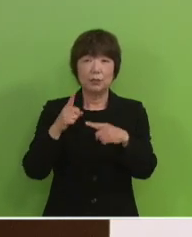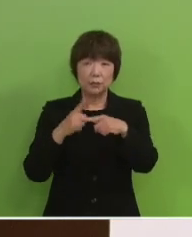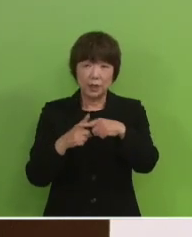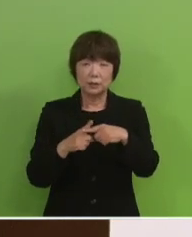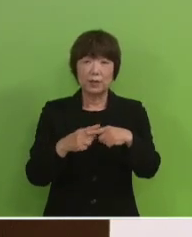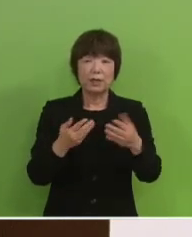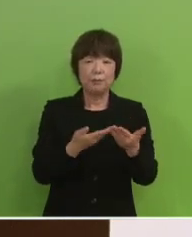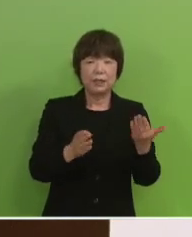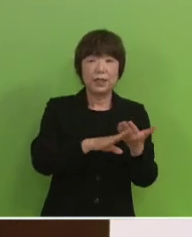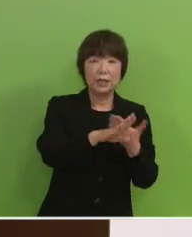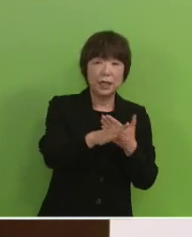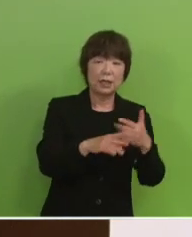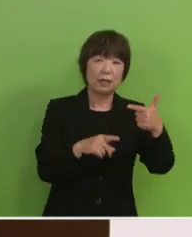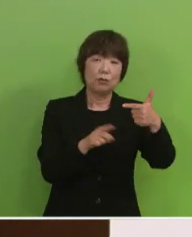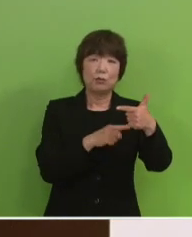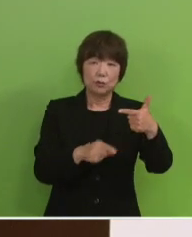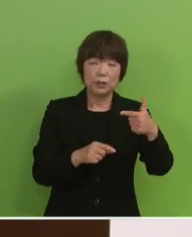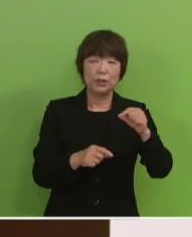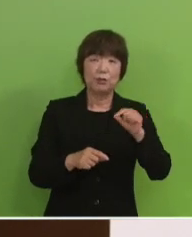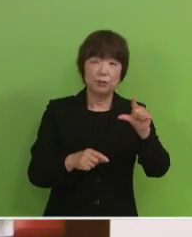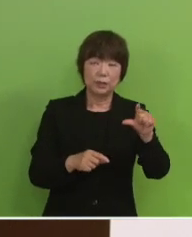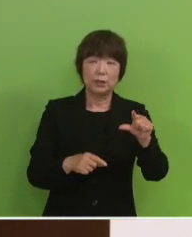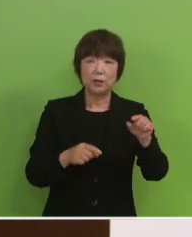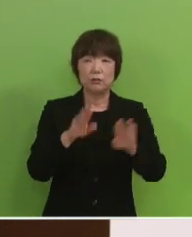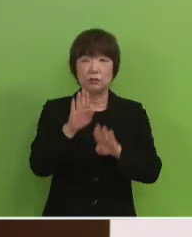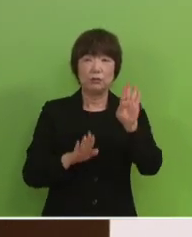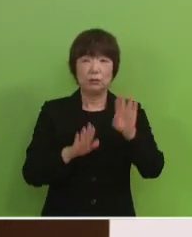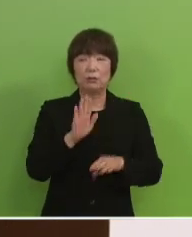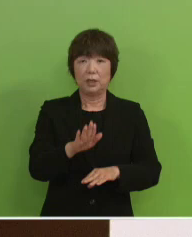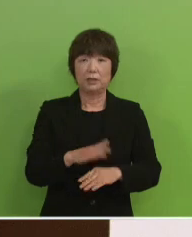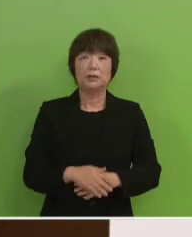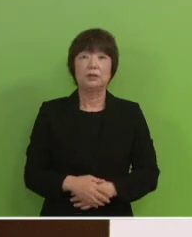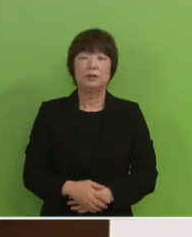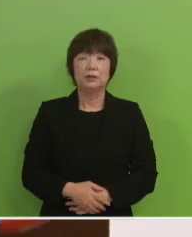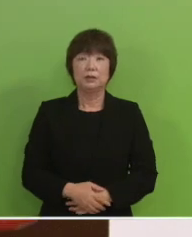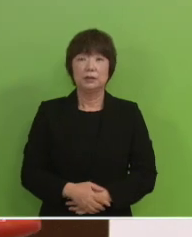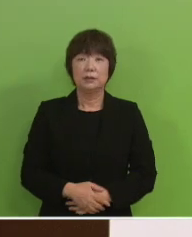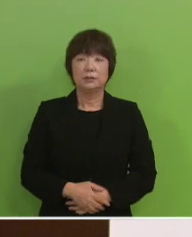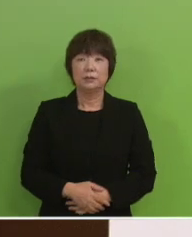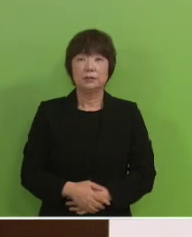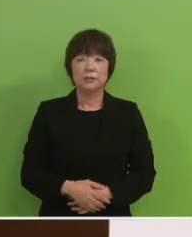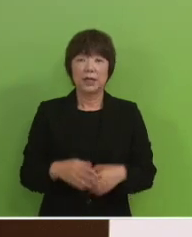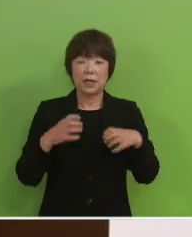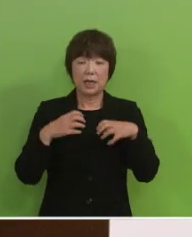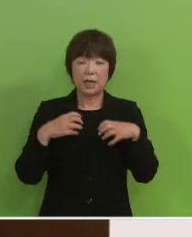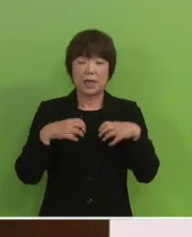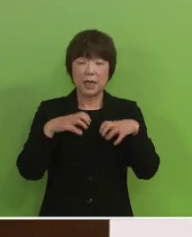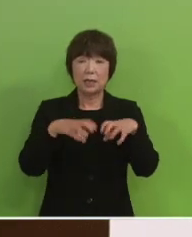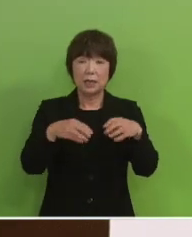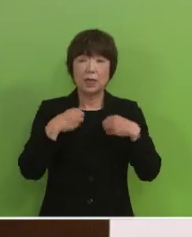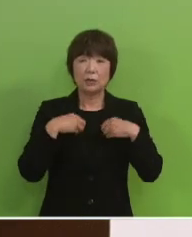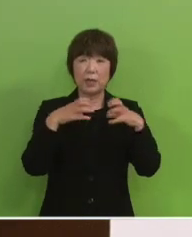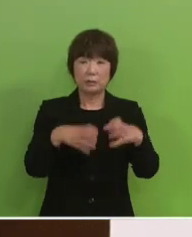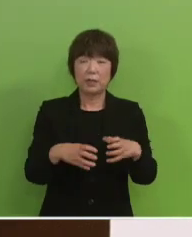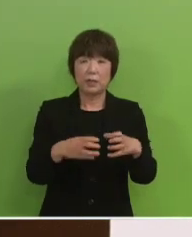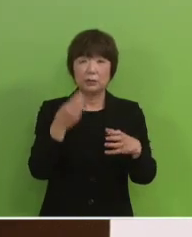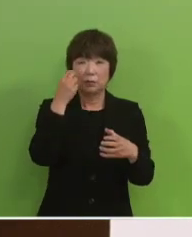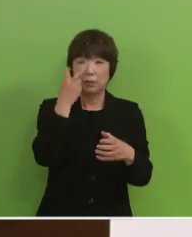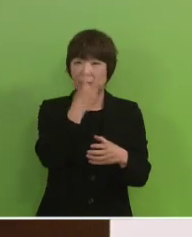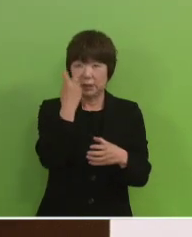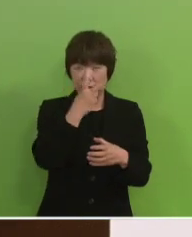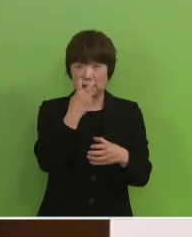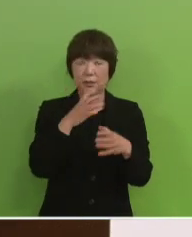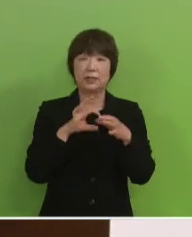の方が46名増えているという状況でございますで繁華街クラスターに関する検査はええ